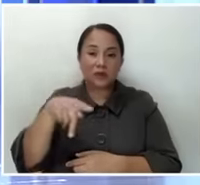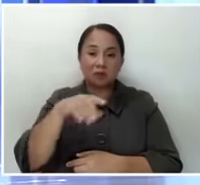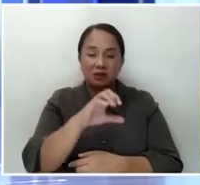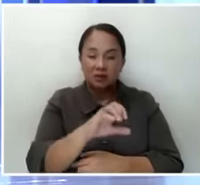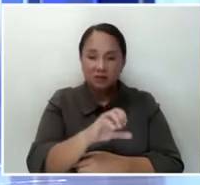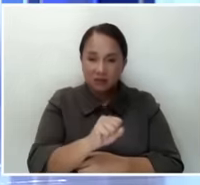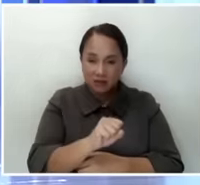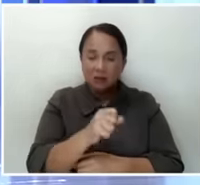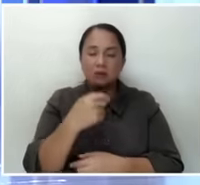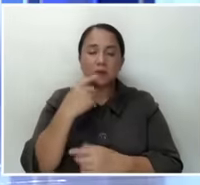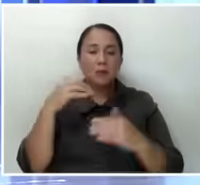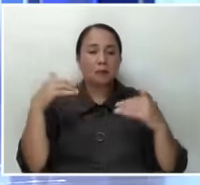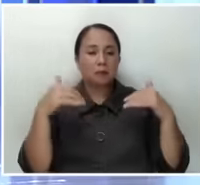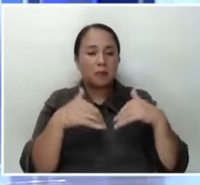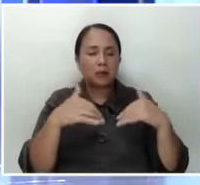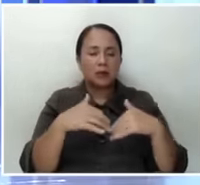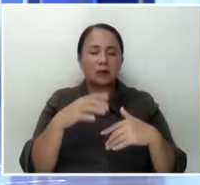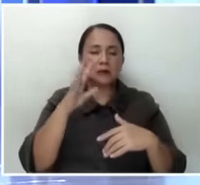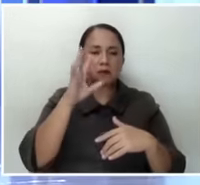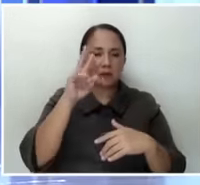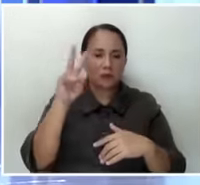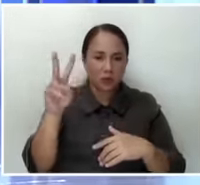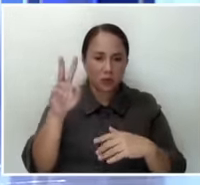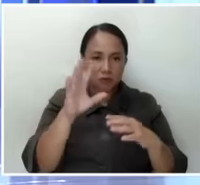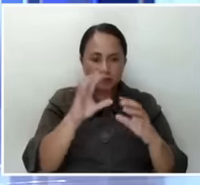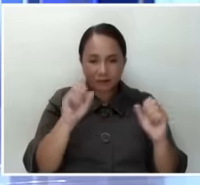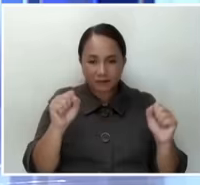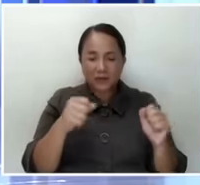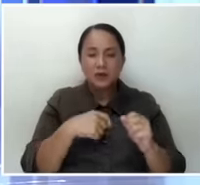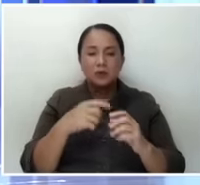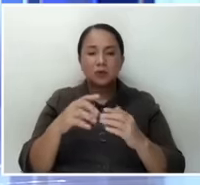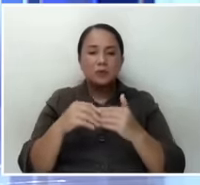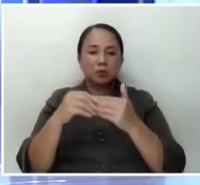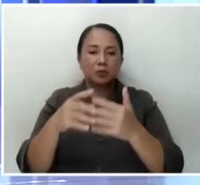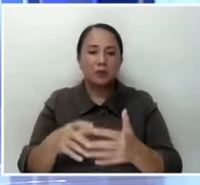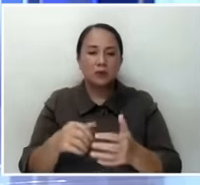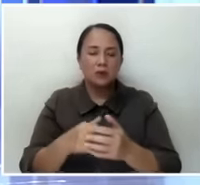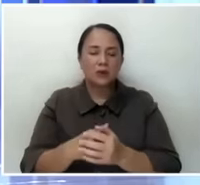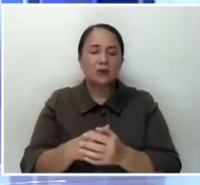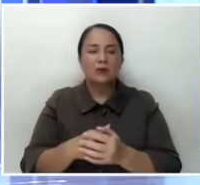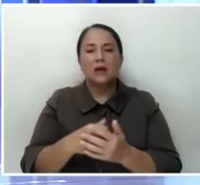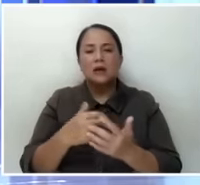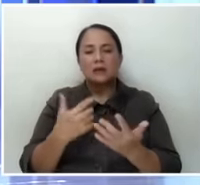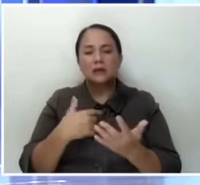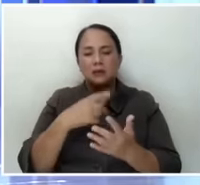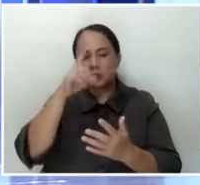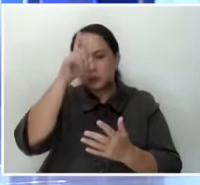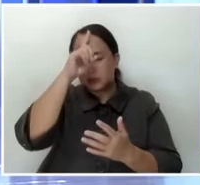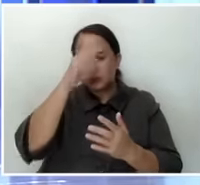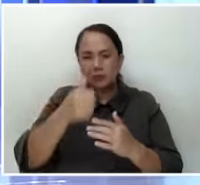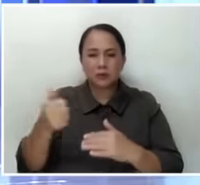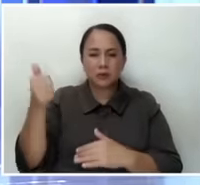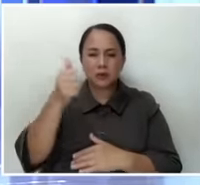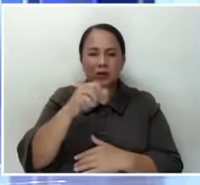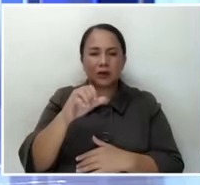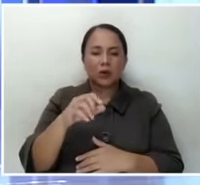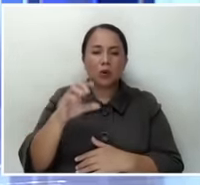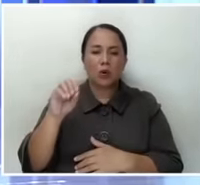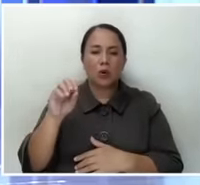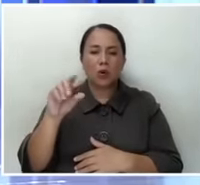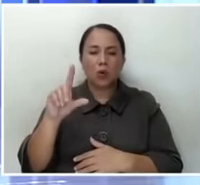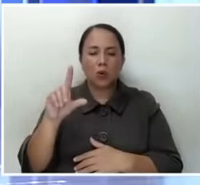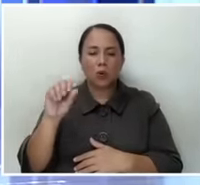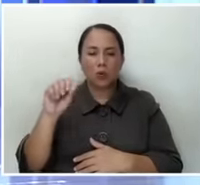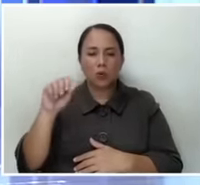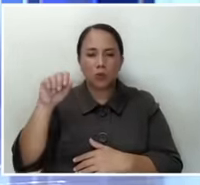ni Pangulong Ferdinand Marcos Jr. sa pinuno ng gobyerno ng Germany na si Chancellor Olaf Scholz.